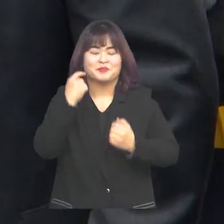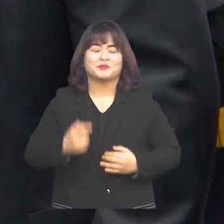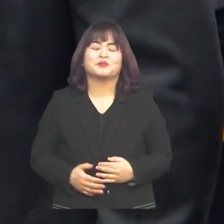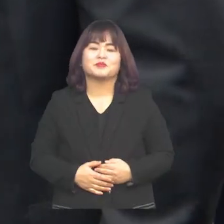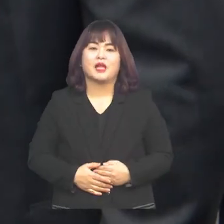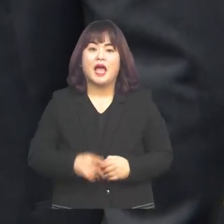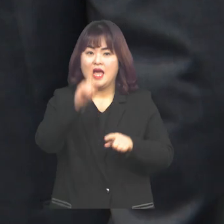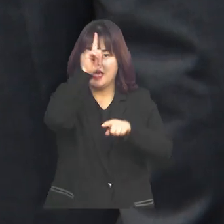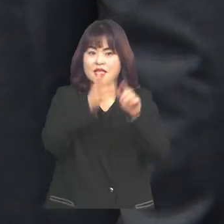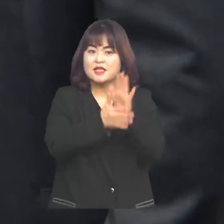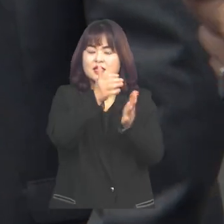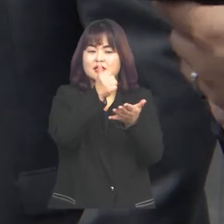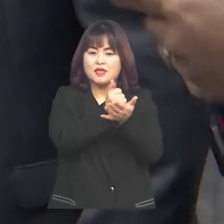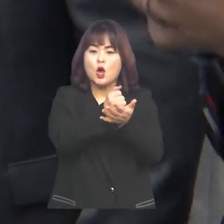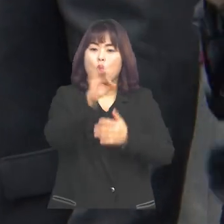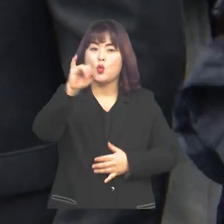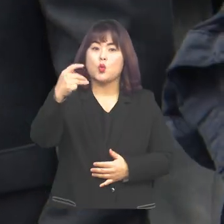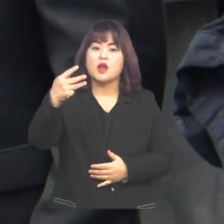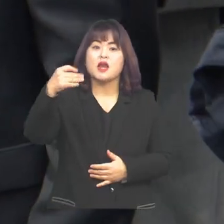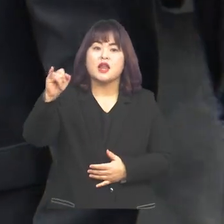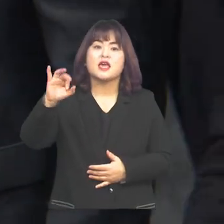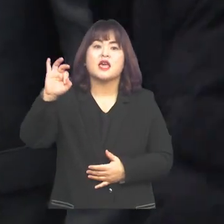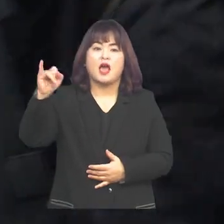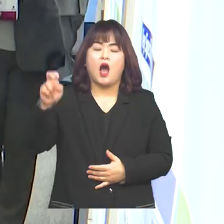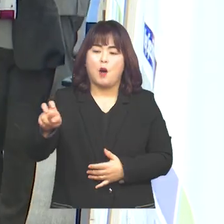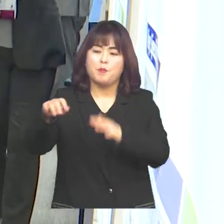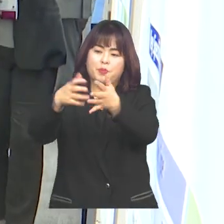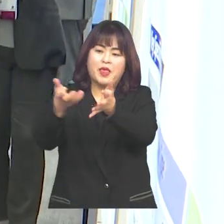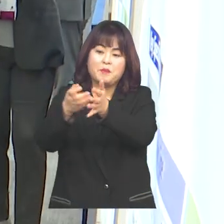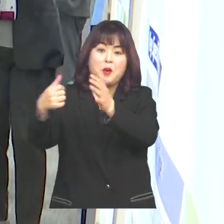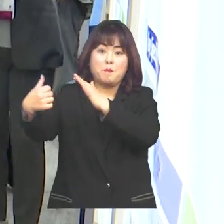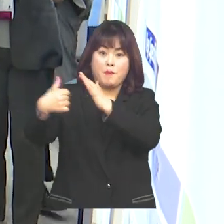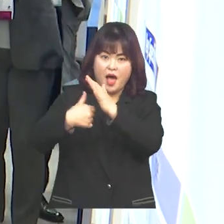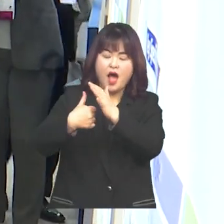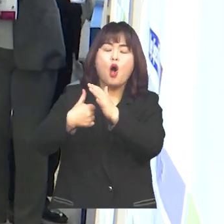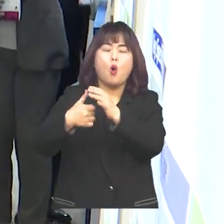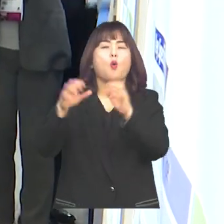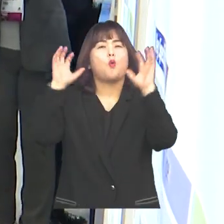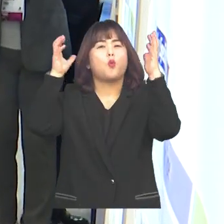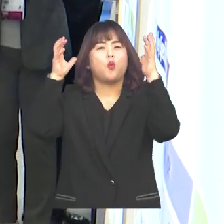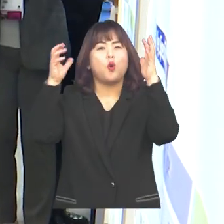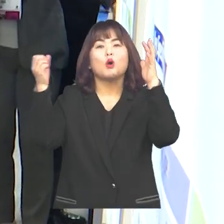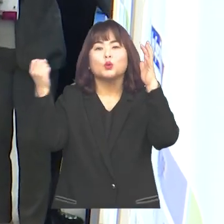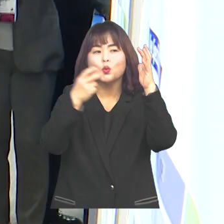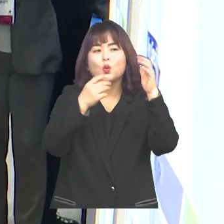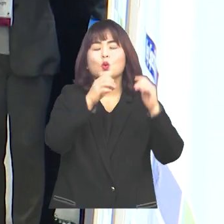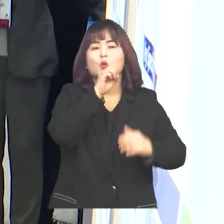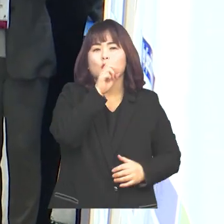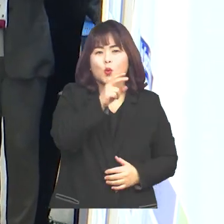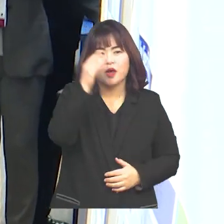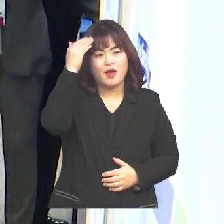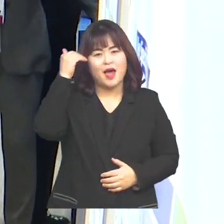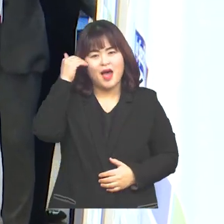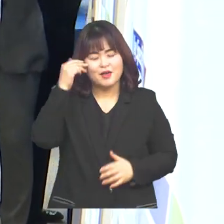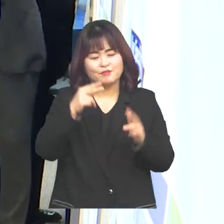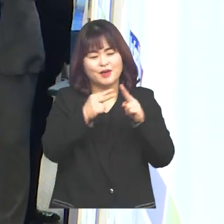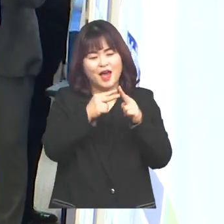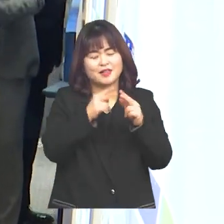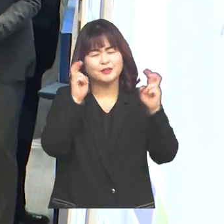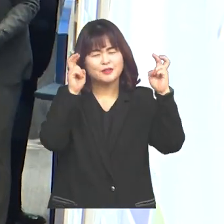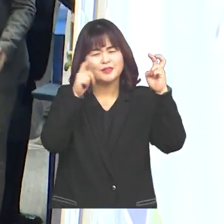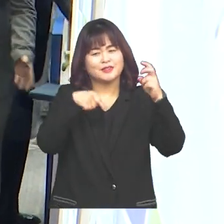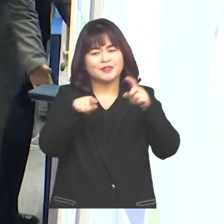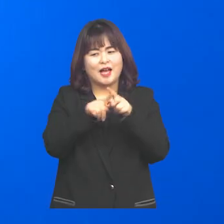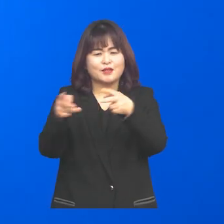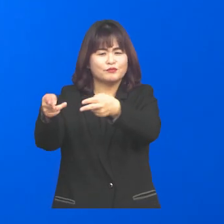들었습니다. 이 시장은 윌리엄슨 카운티 대표단의 방문을 환영하며 용인과 한국의 반도체 기업들이